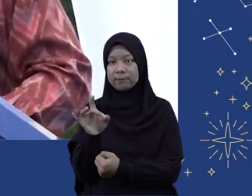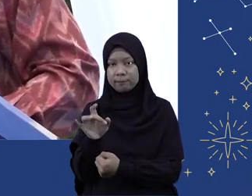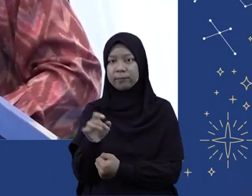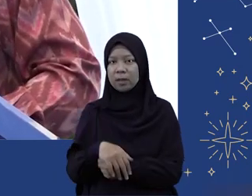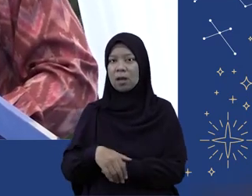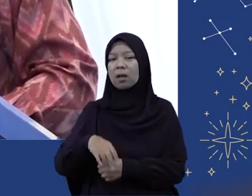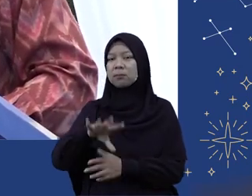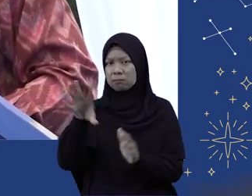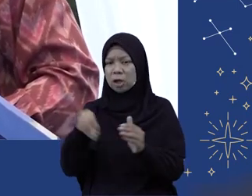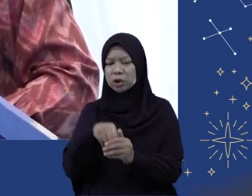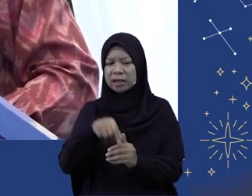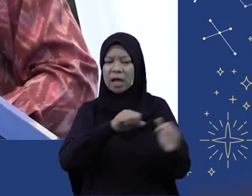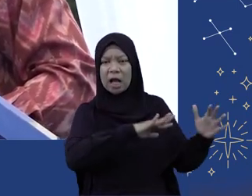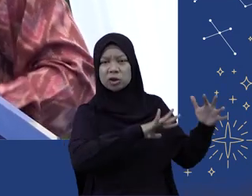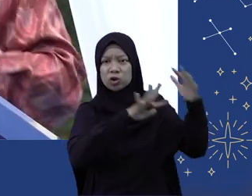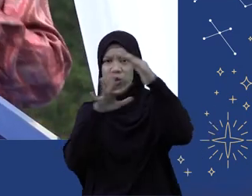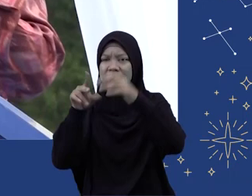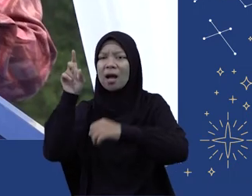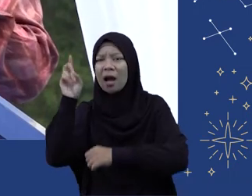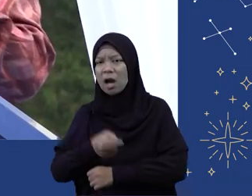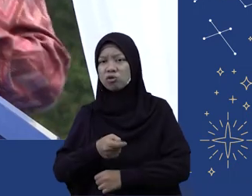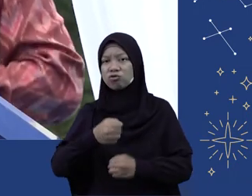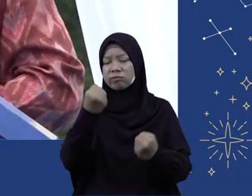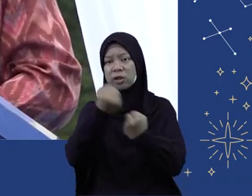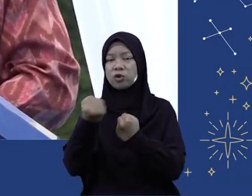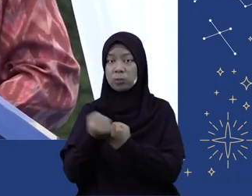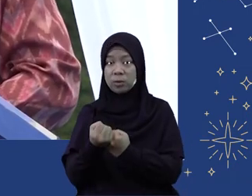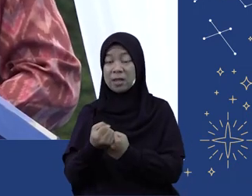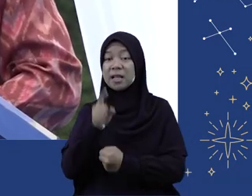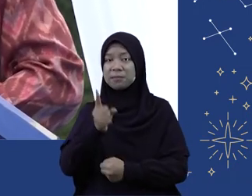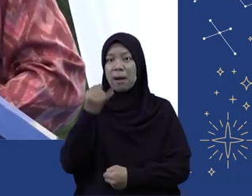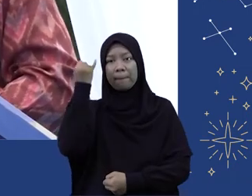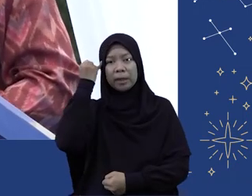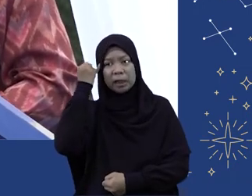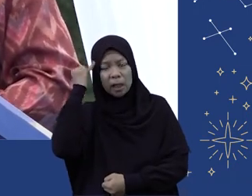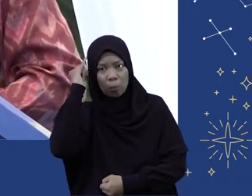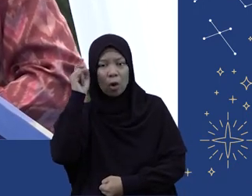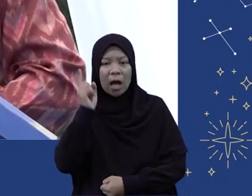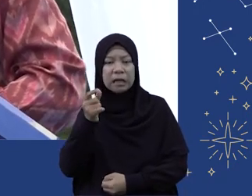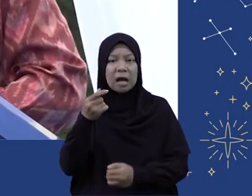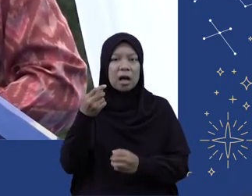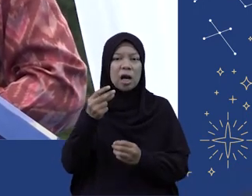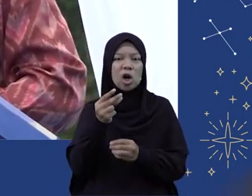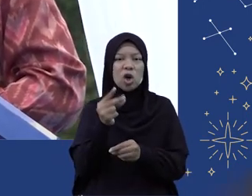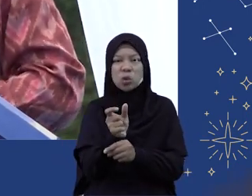di support tidak ada ilmu yang membuat rugi masyarakat